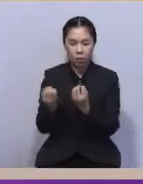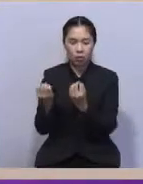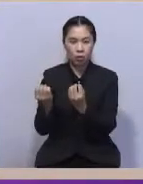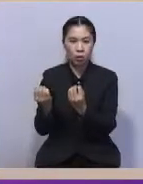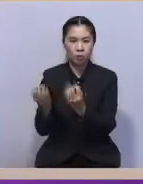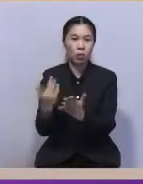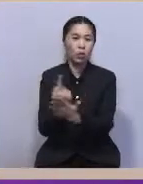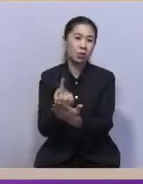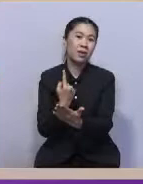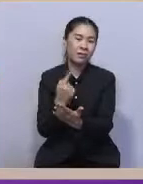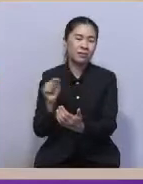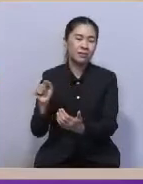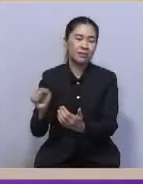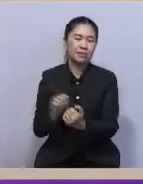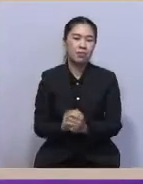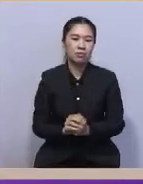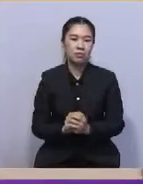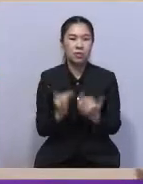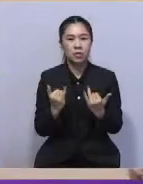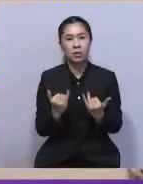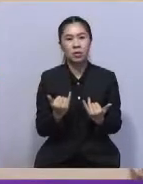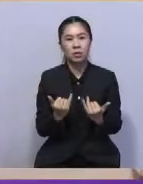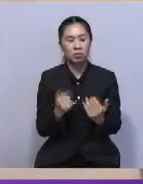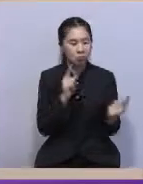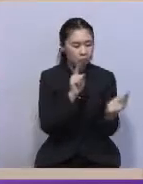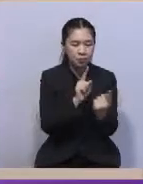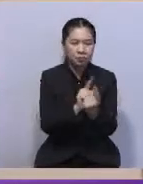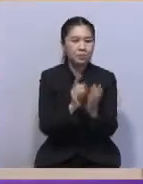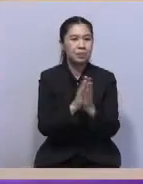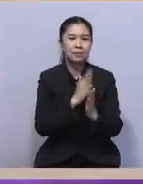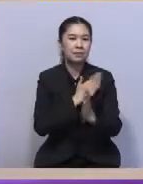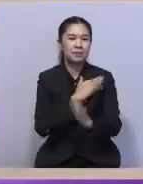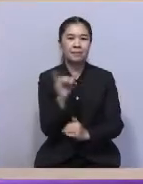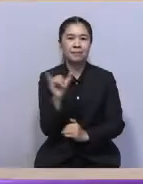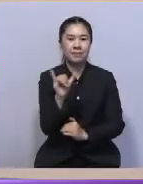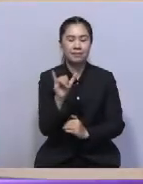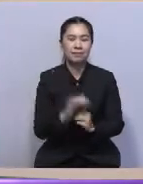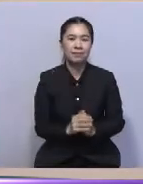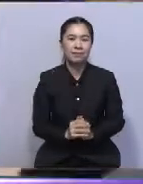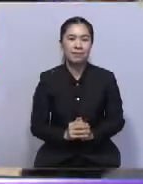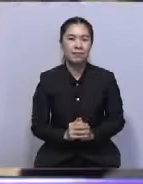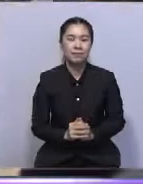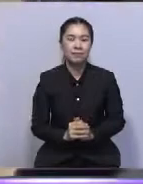ไปข้างในค่ะก็พบว่าในขณะนี้ยังไม่พบกับพระธรรมชโยค่ะ